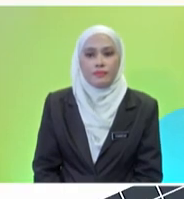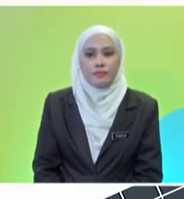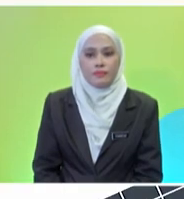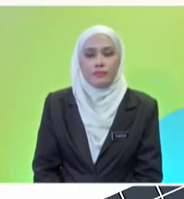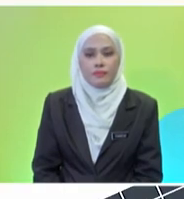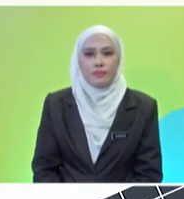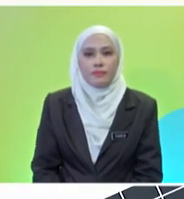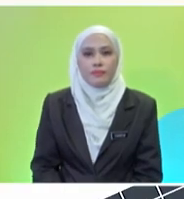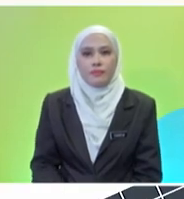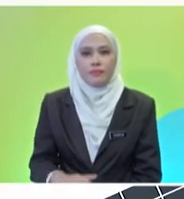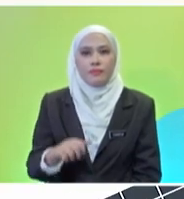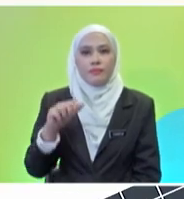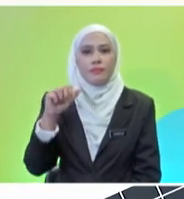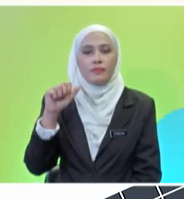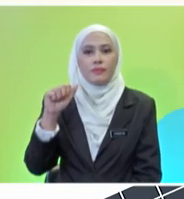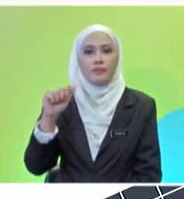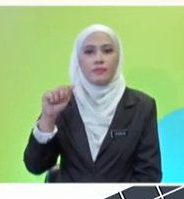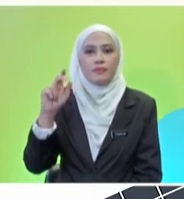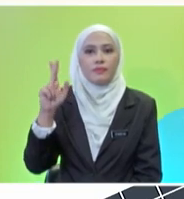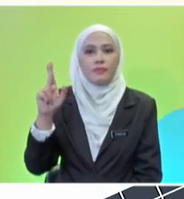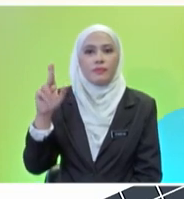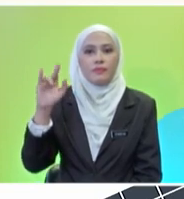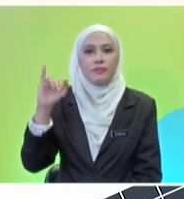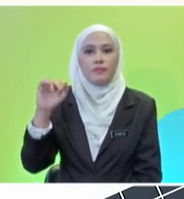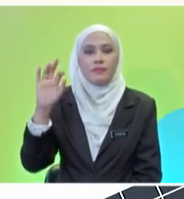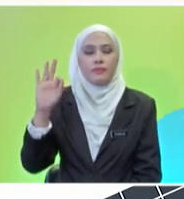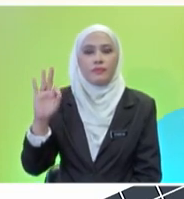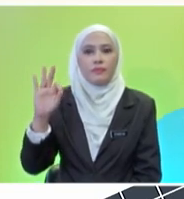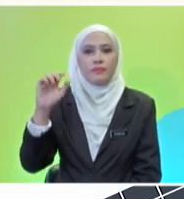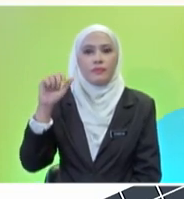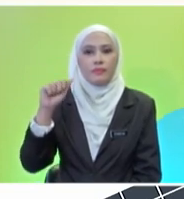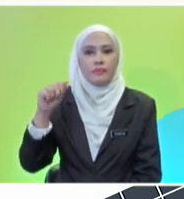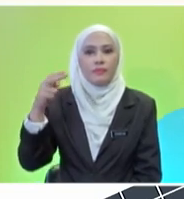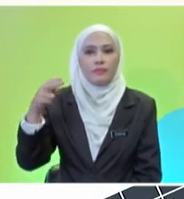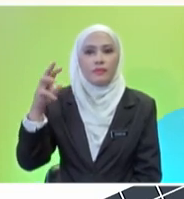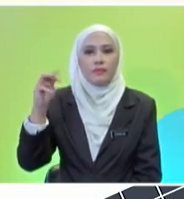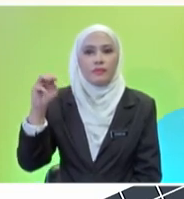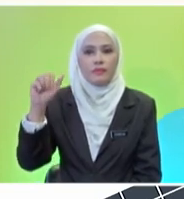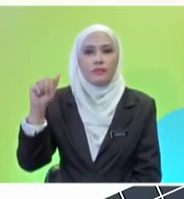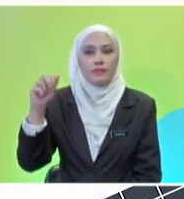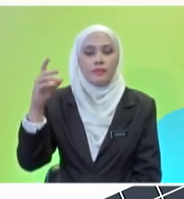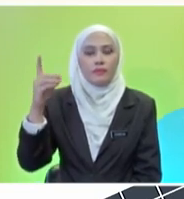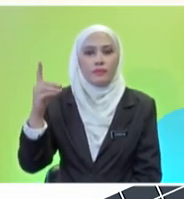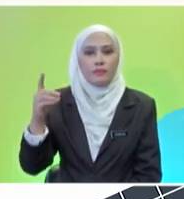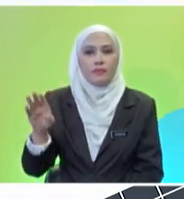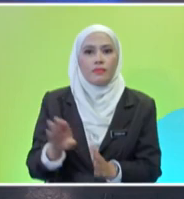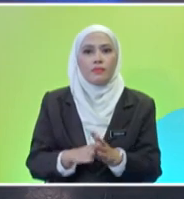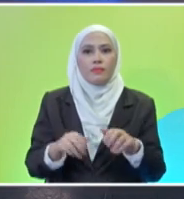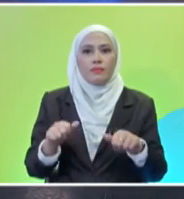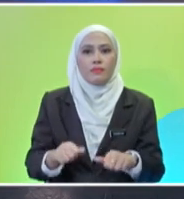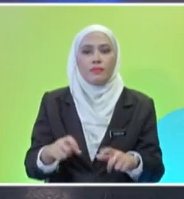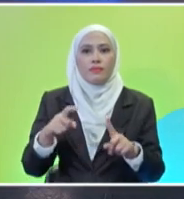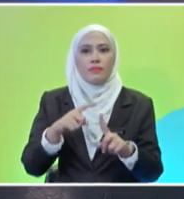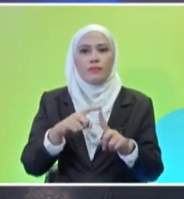Arif amat berasal dari Saba Arif Ahmad berasal dari Saba betul